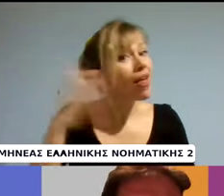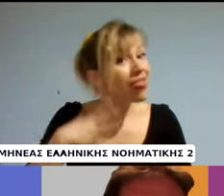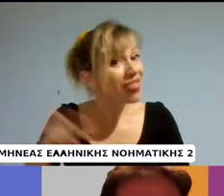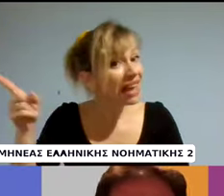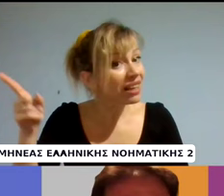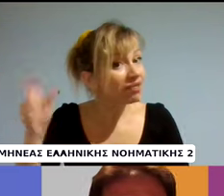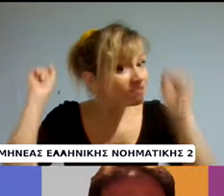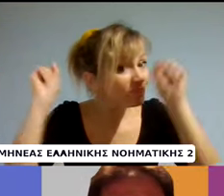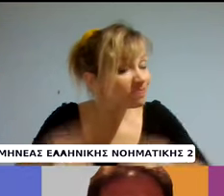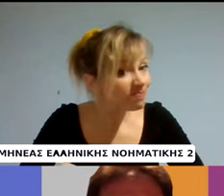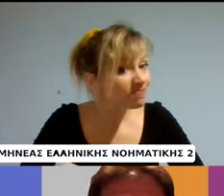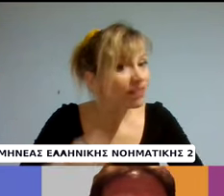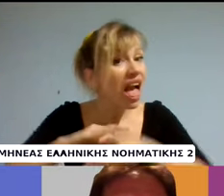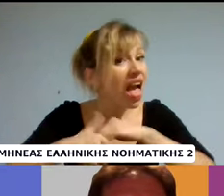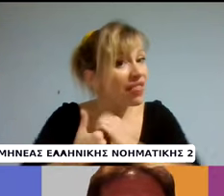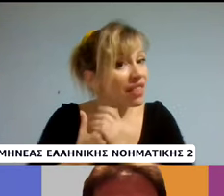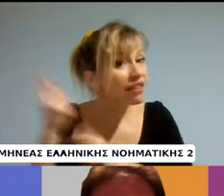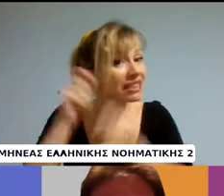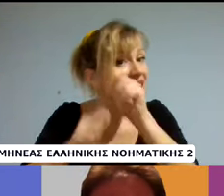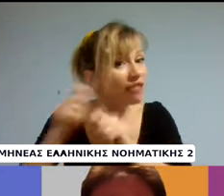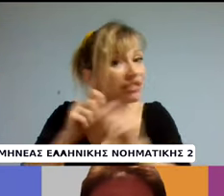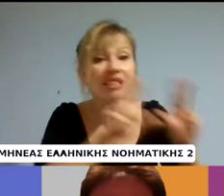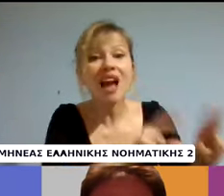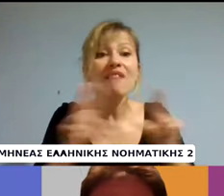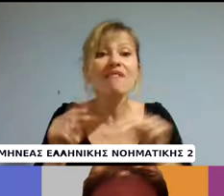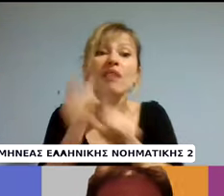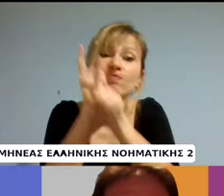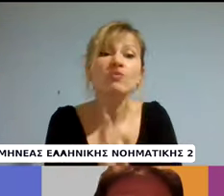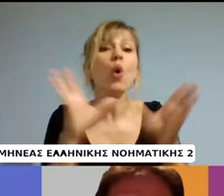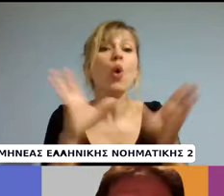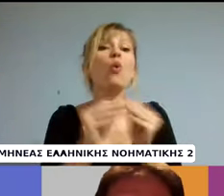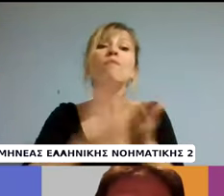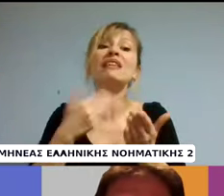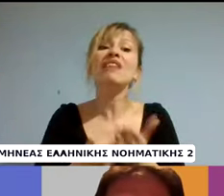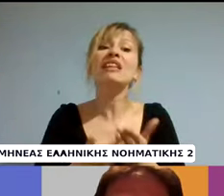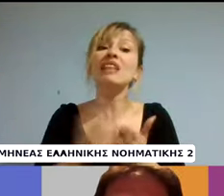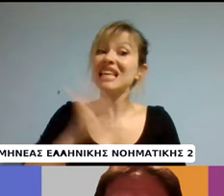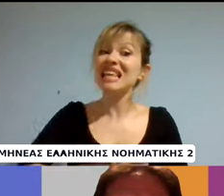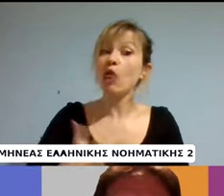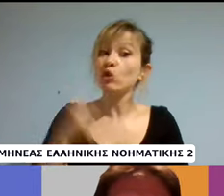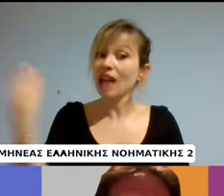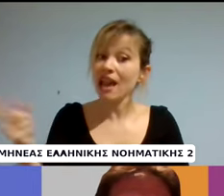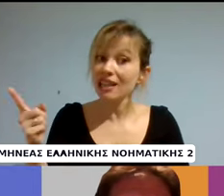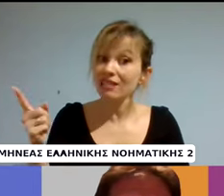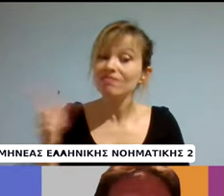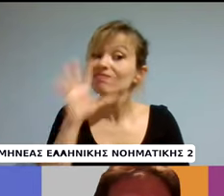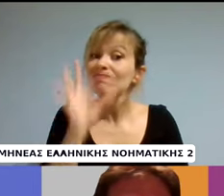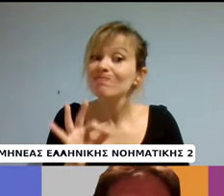Έχει, θα είχε, γιατί να το κάνει? Άρα θα πρέπει